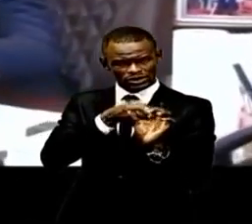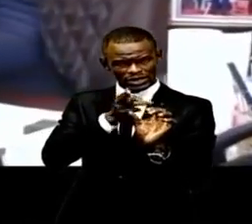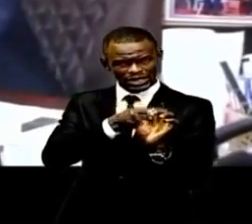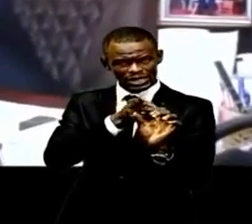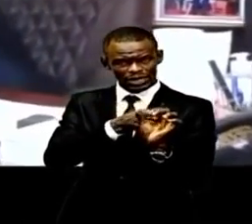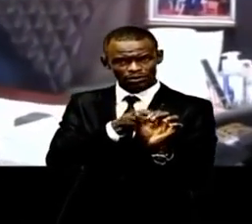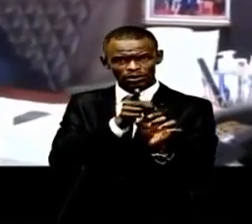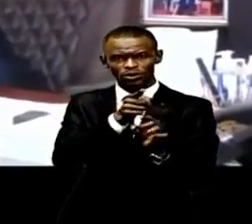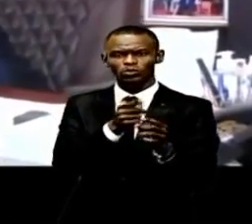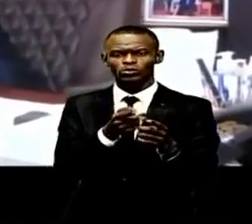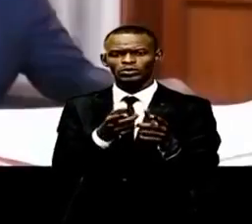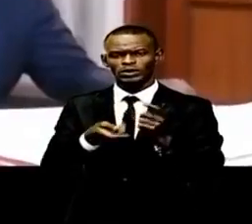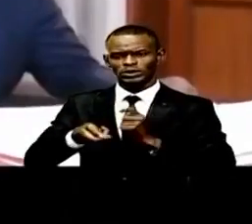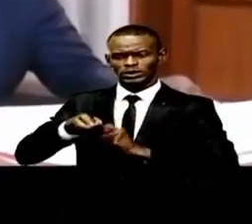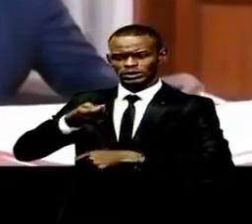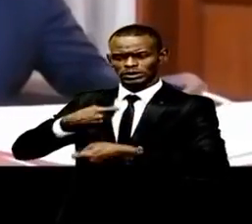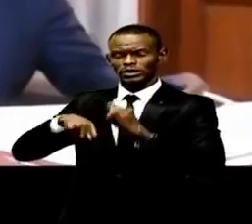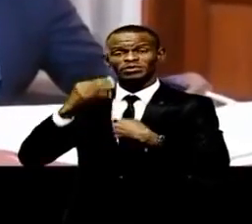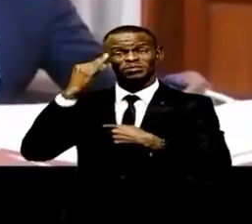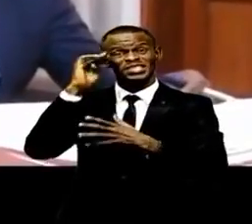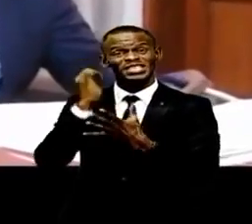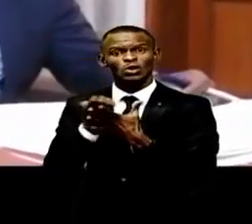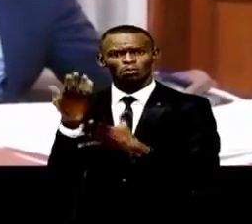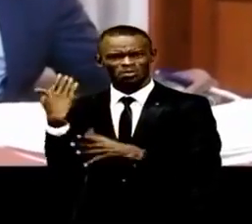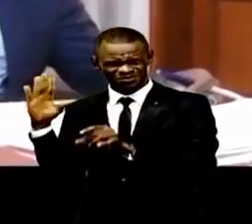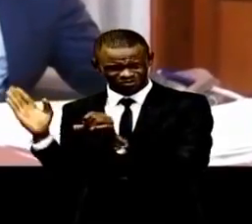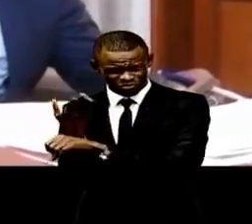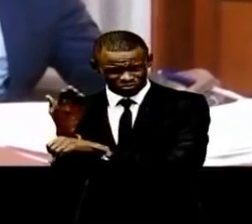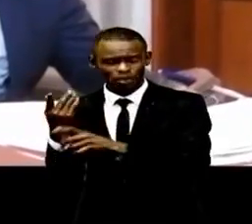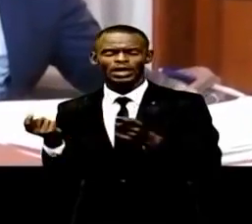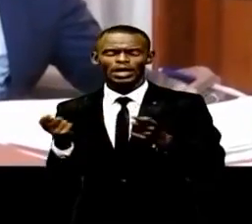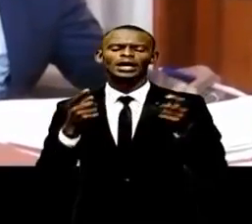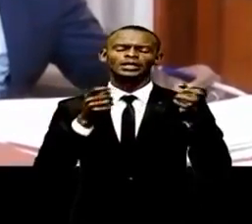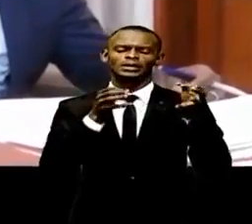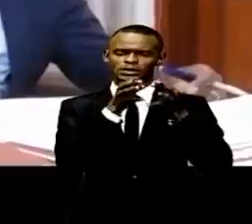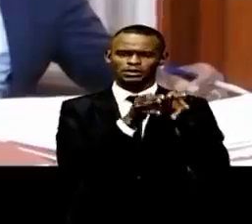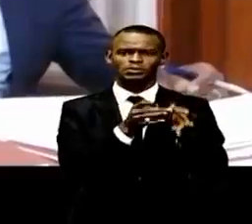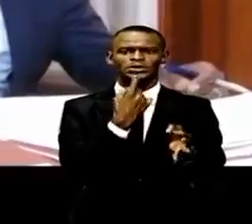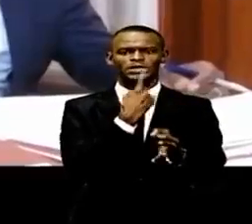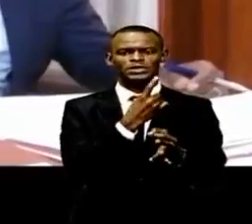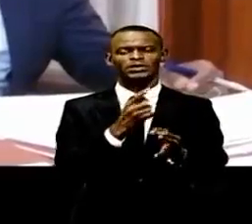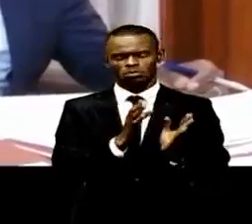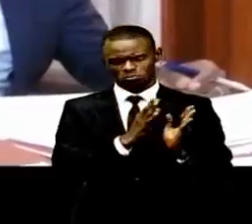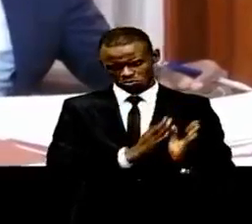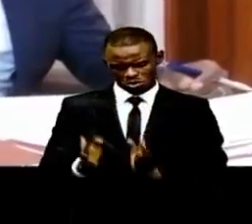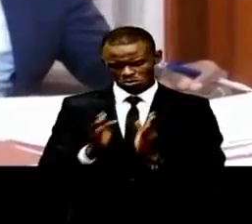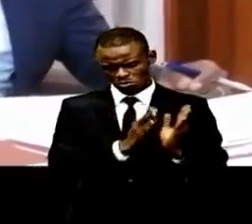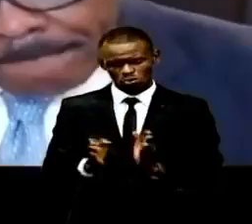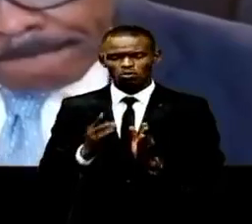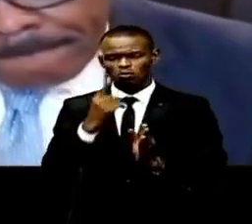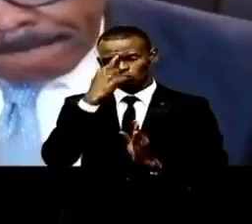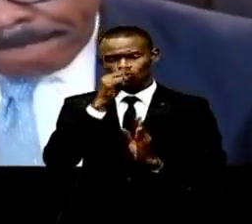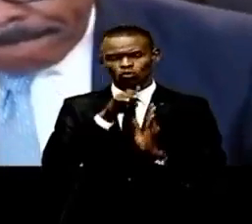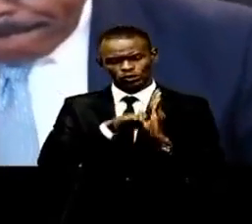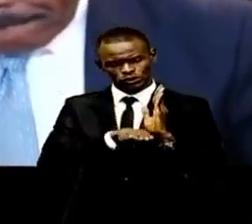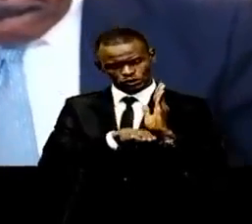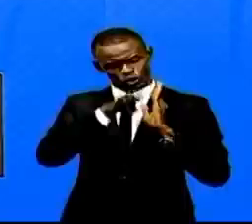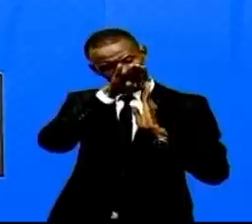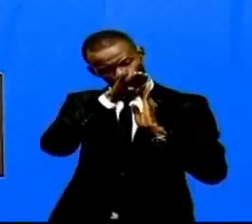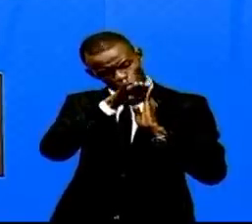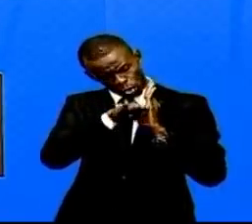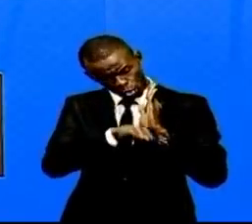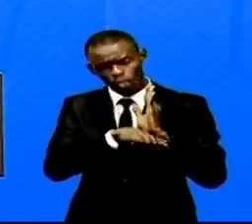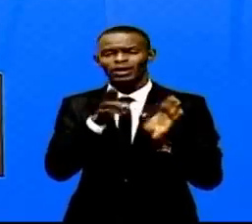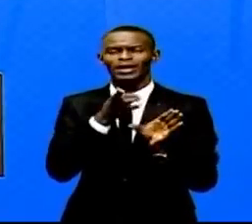que toutes les dispositions sont prises pour garantir la disponibilité du carburant sur toute l'étendue du territoire national.